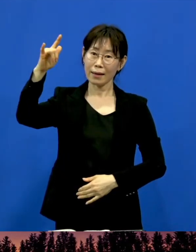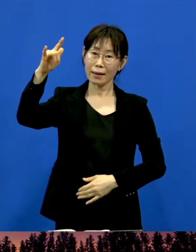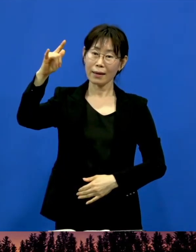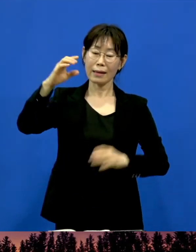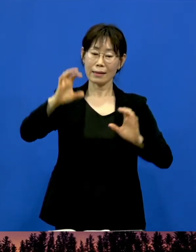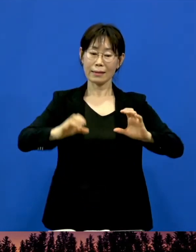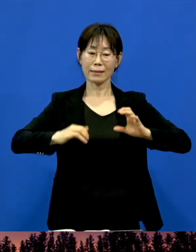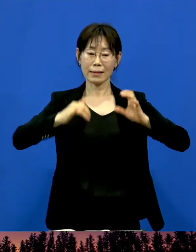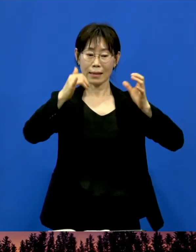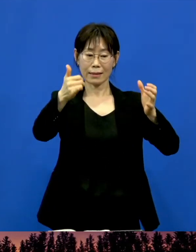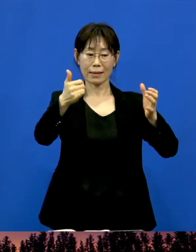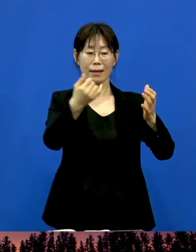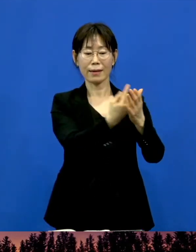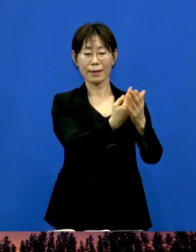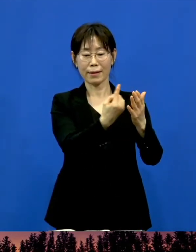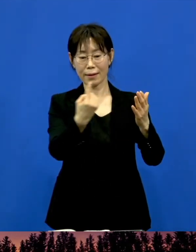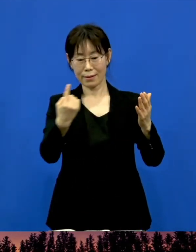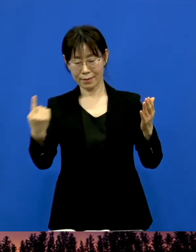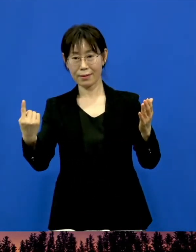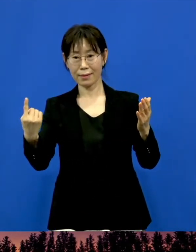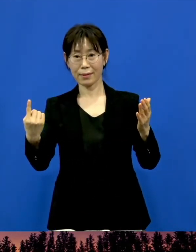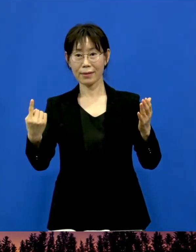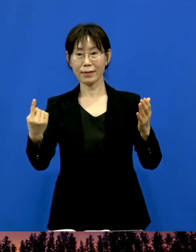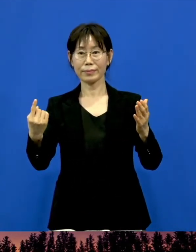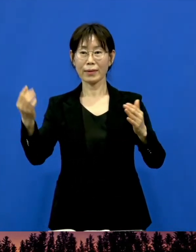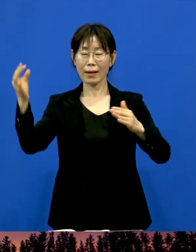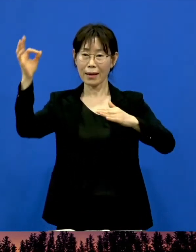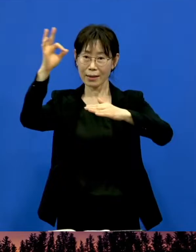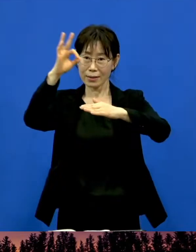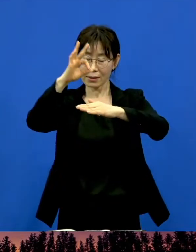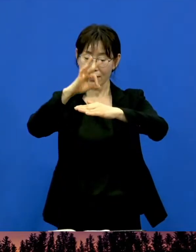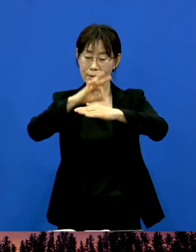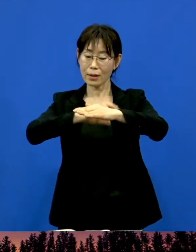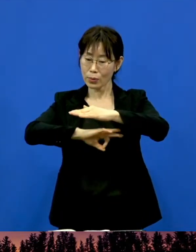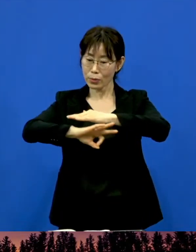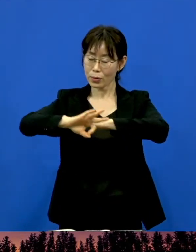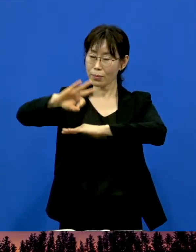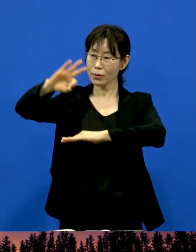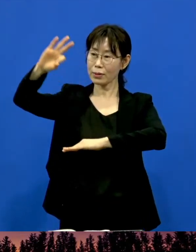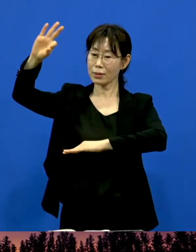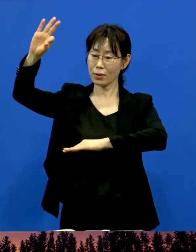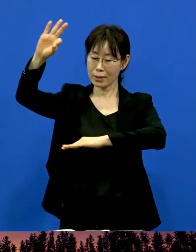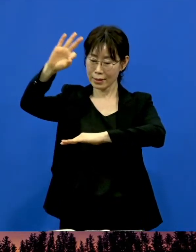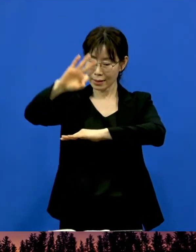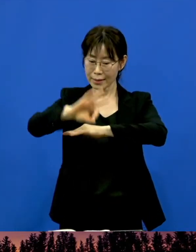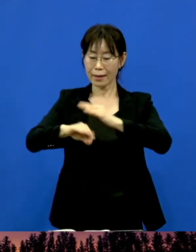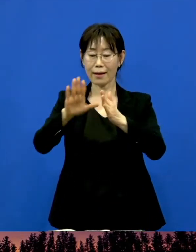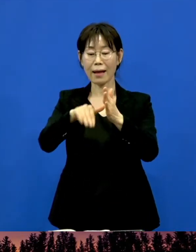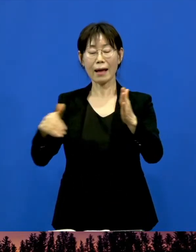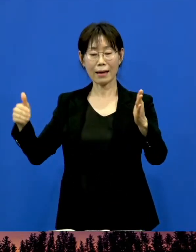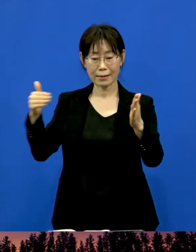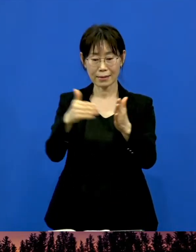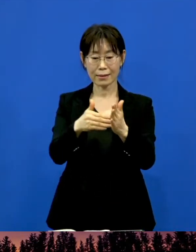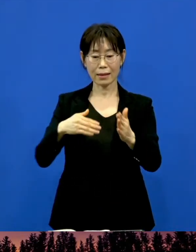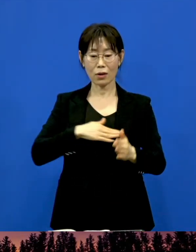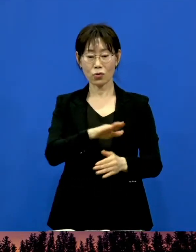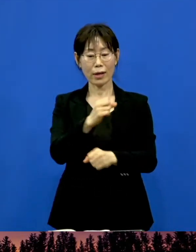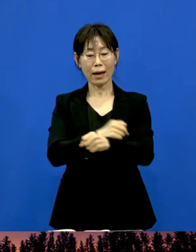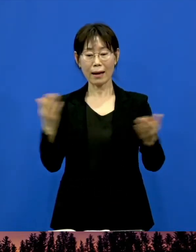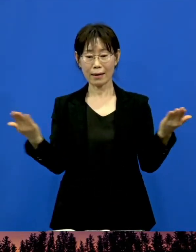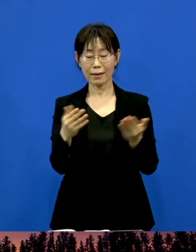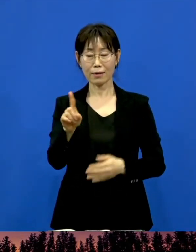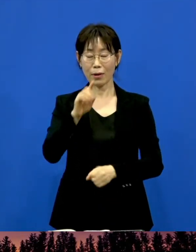거예요. 해 돋는 데서부터 해 지는 데까지 우리가 해야 할 일은 그 하나님을 높이는